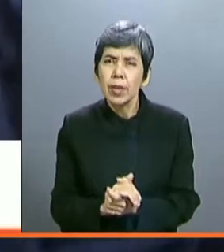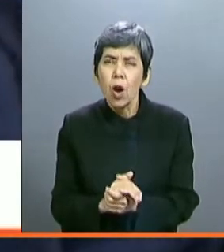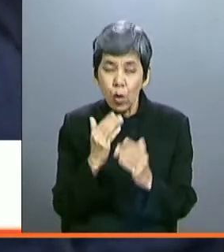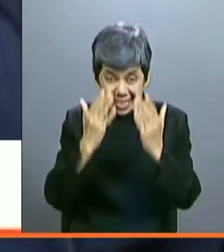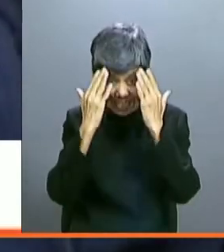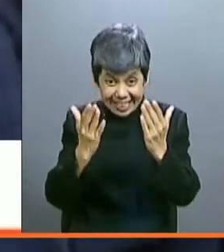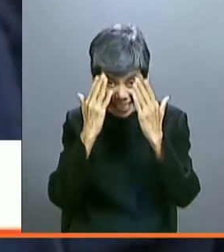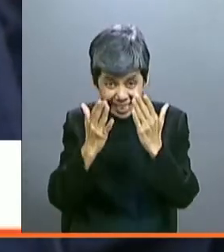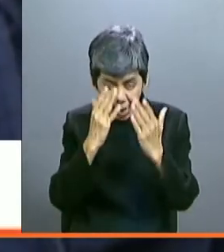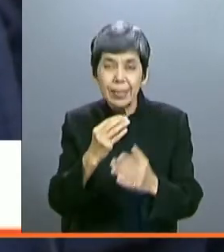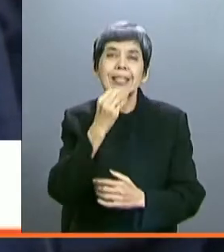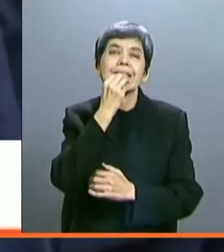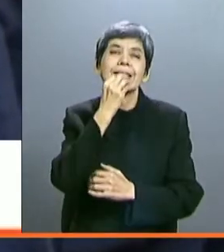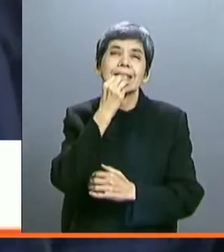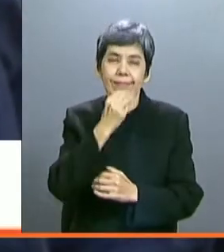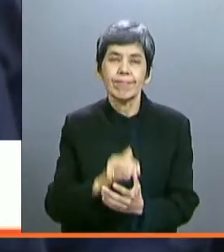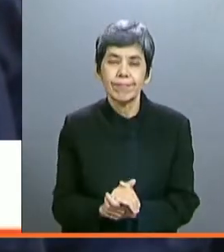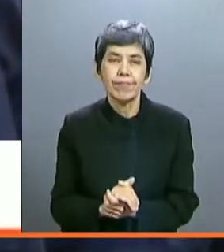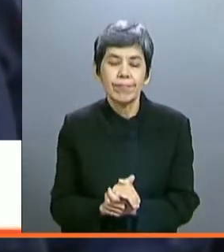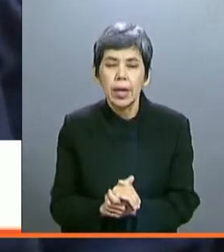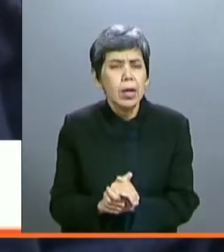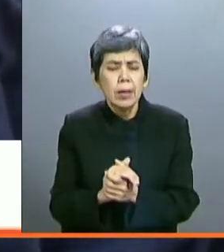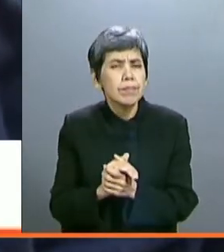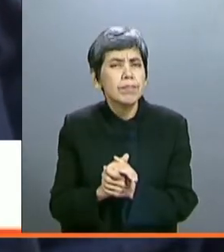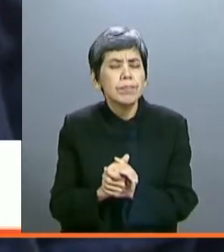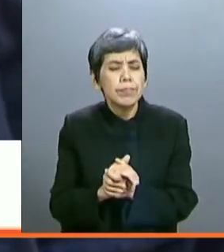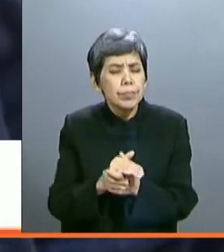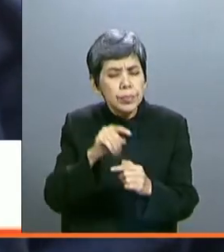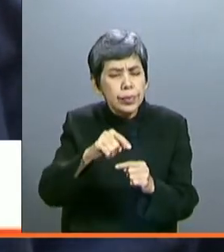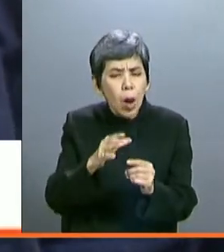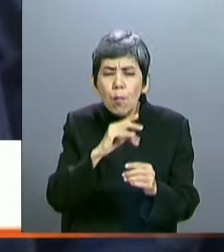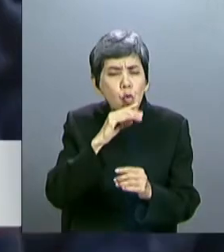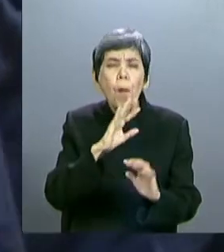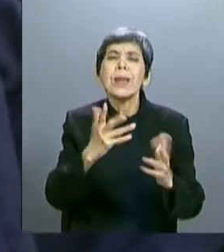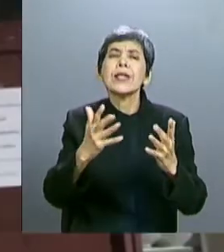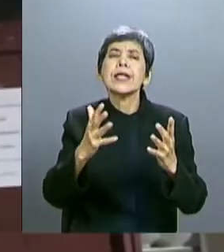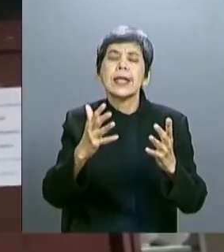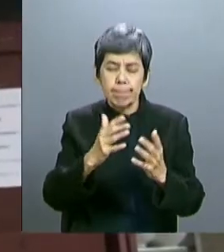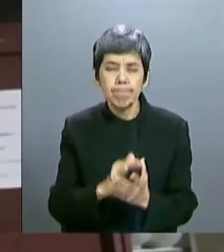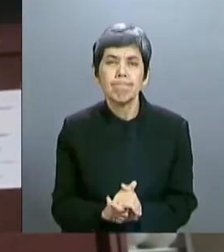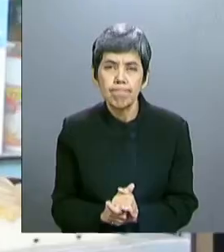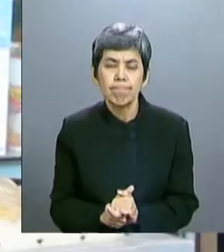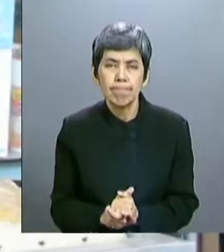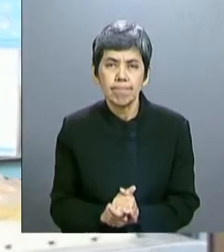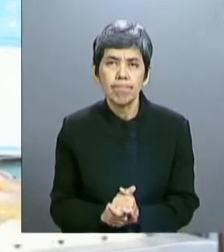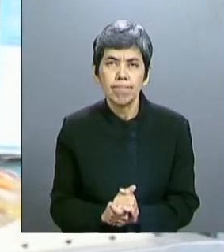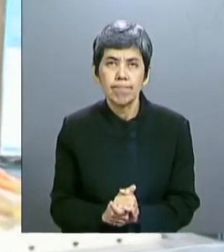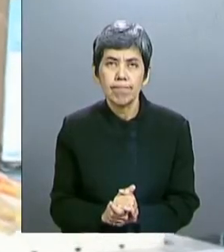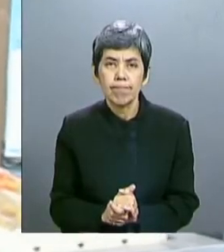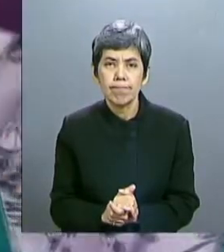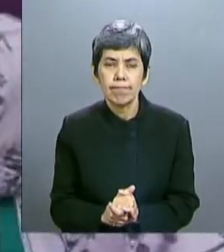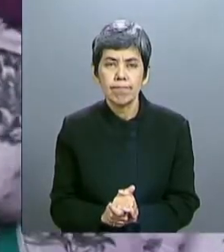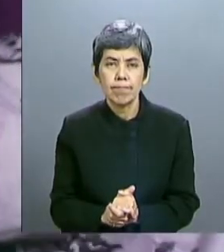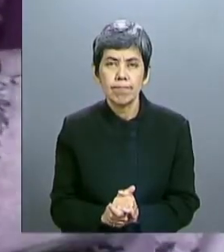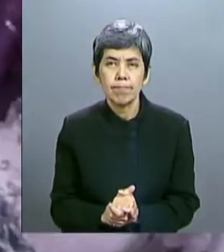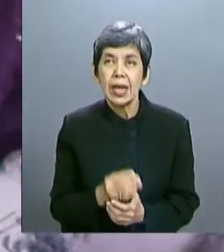ามทำให้คนอิสลามกินแล้วก็ไม่มีองค์ประกอบของพวกหมูอะไรอย่างเงี้ยค่ะ สำหรับ